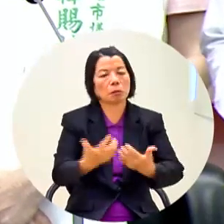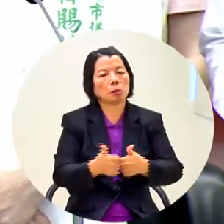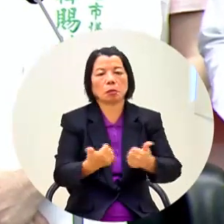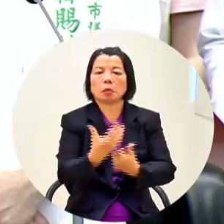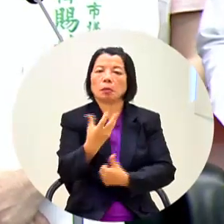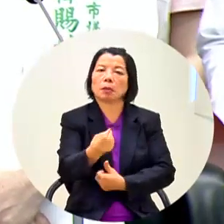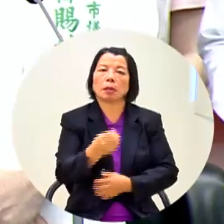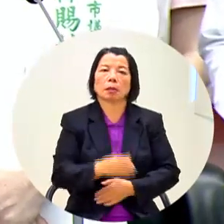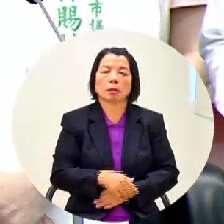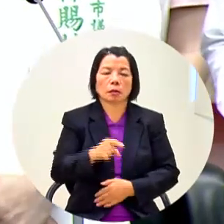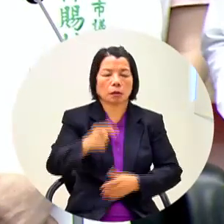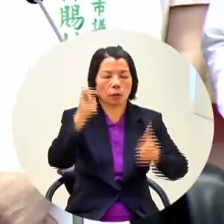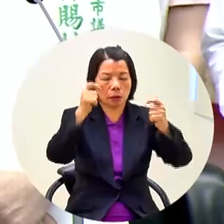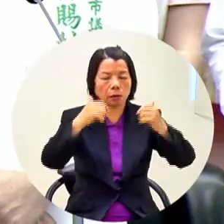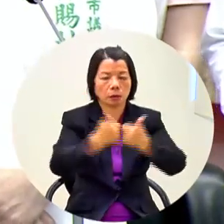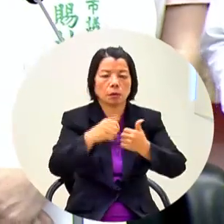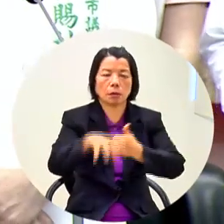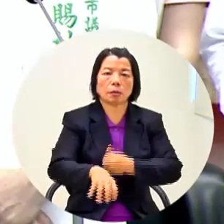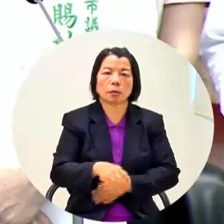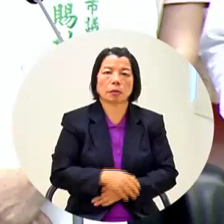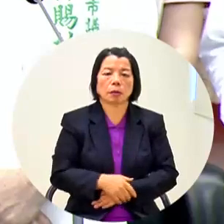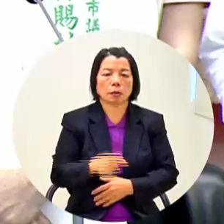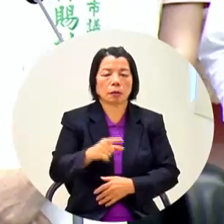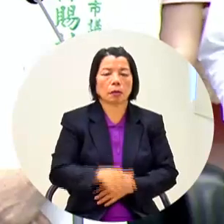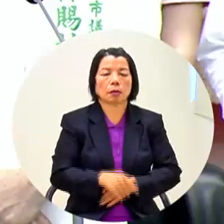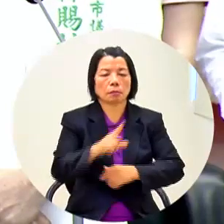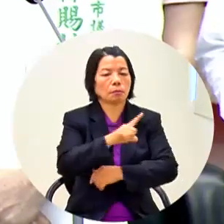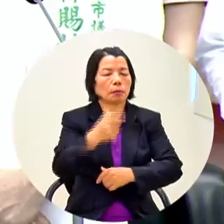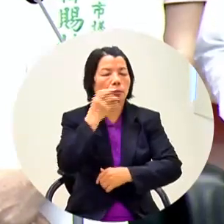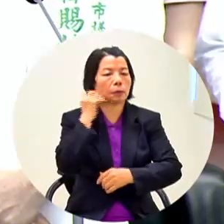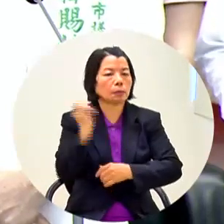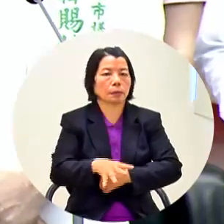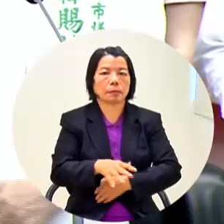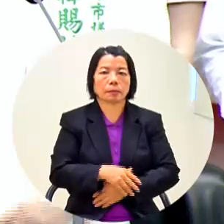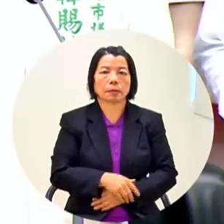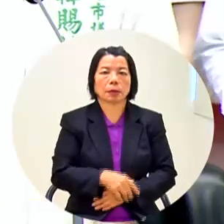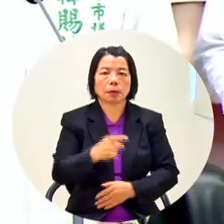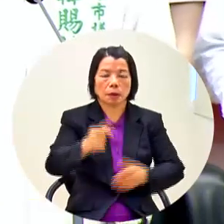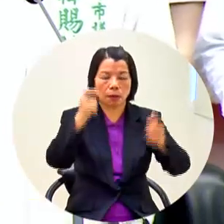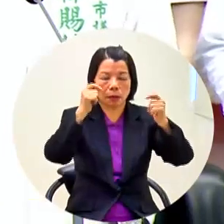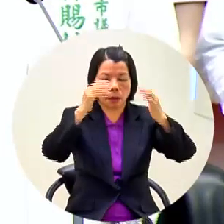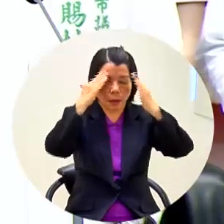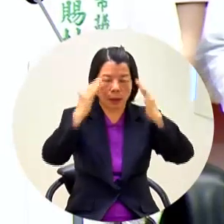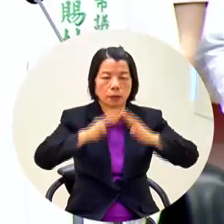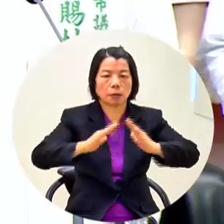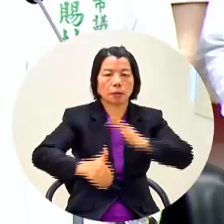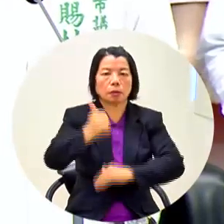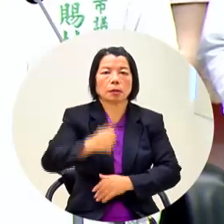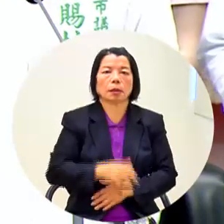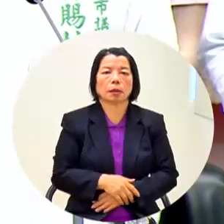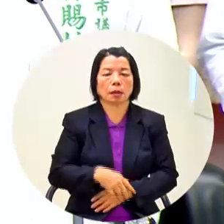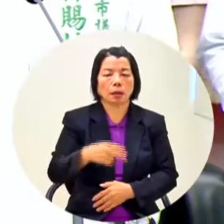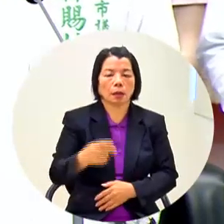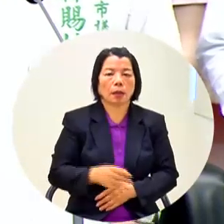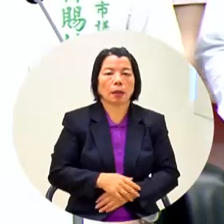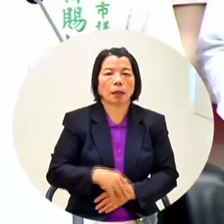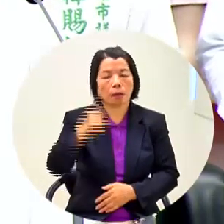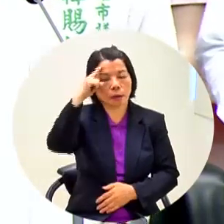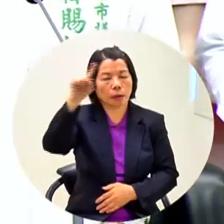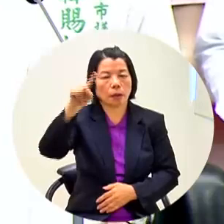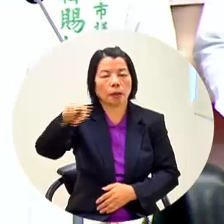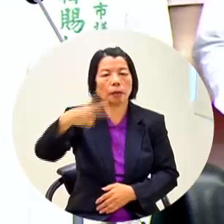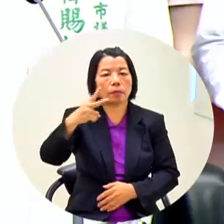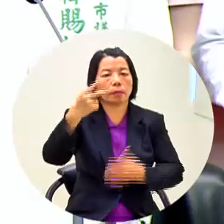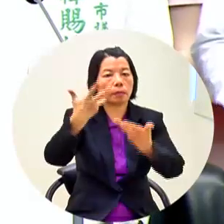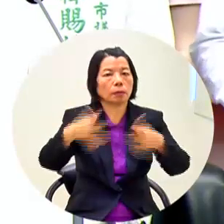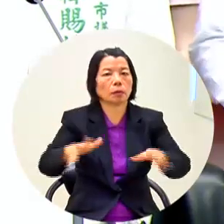这是高雄市议会一个最大的耻辱了。所以今天韩市长来200多天没看到你啊，你欠市